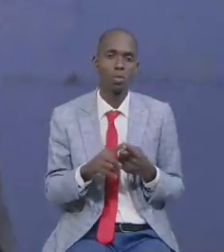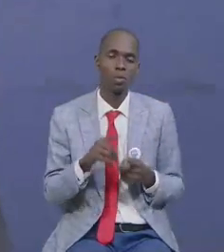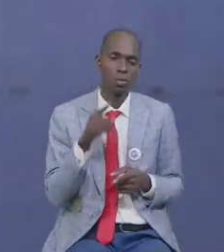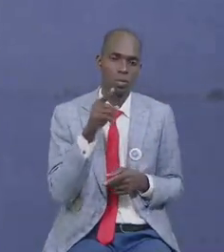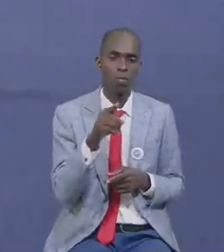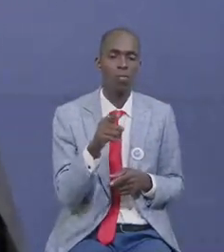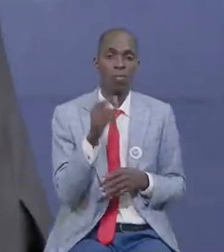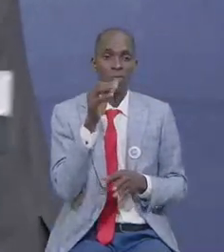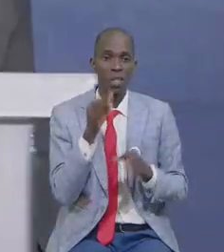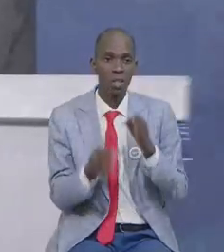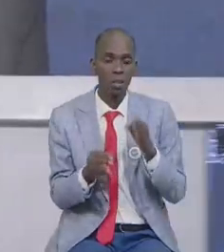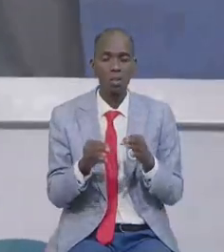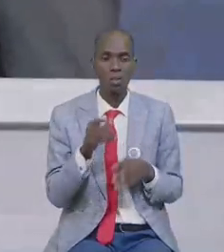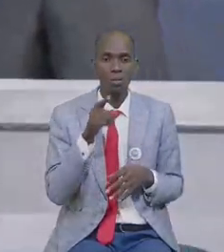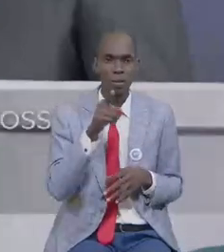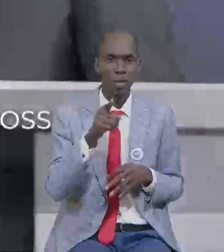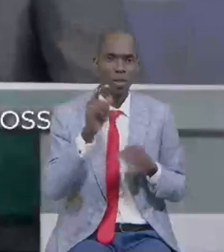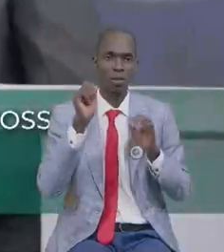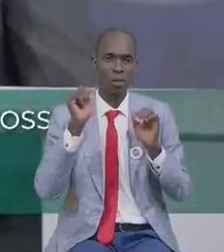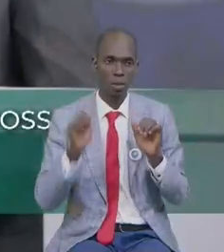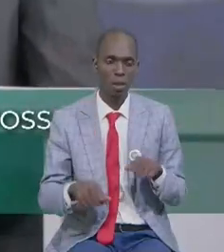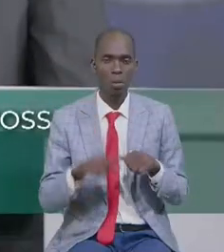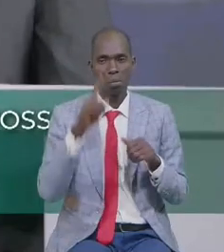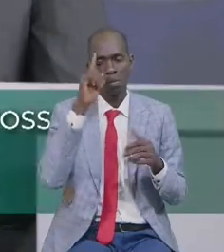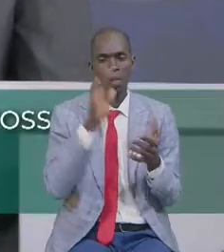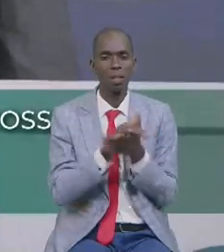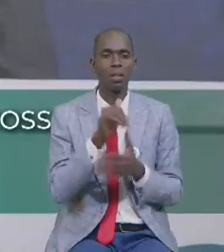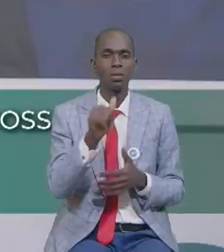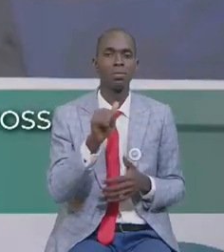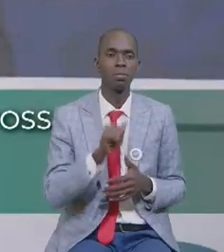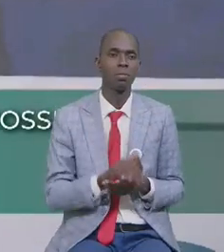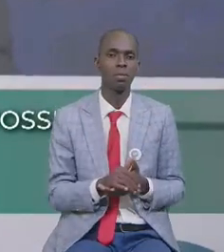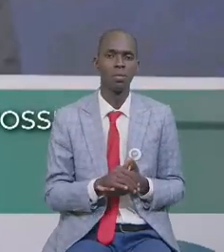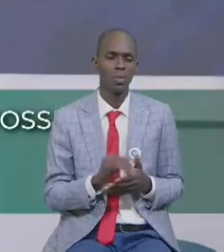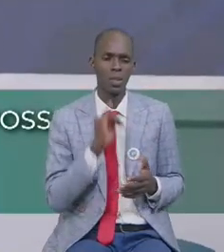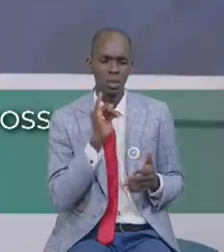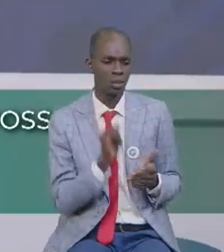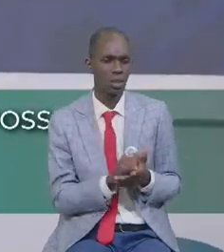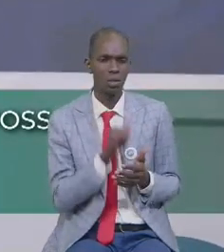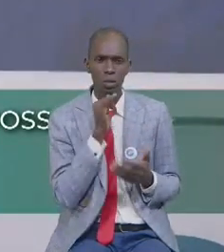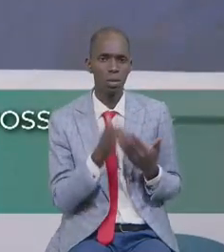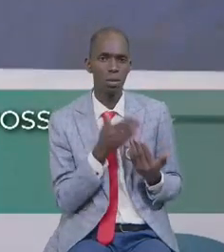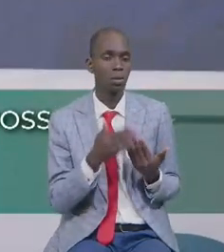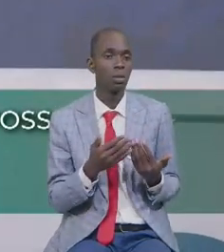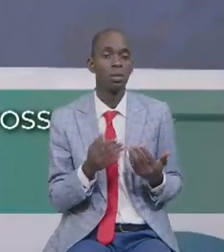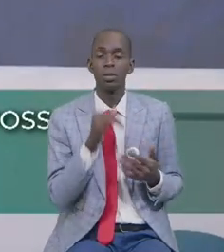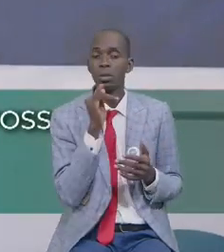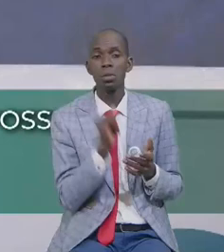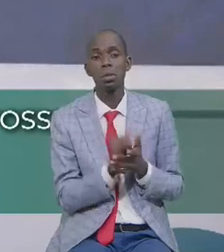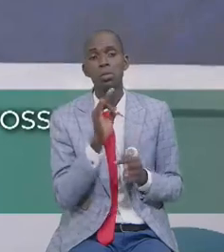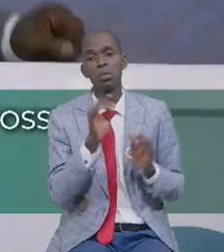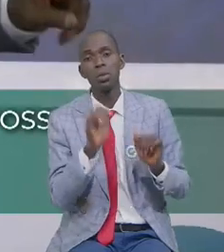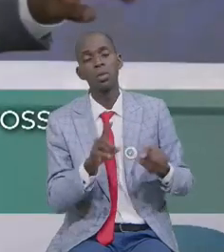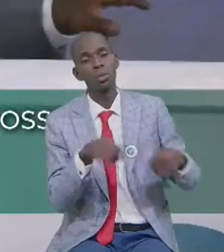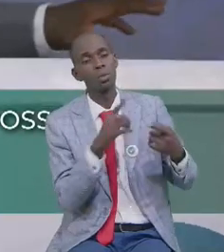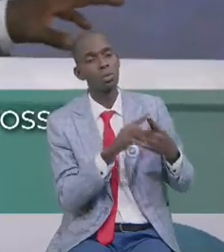si tu peux croire. Est-ce que ce n'est pas simple? Il n'a pas dit, si tu peux aller au